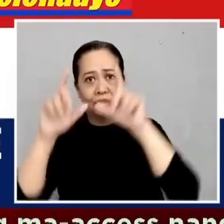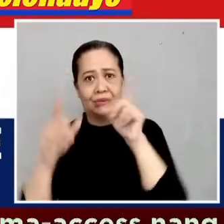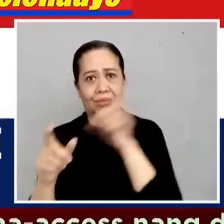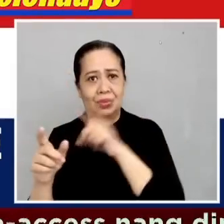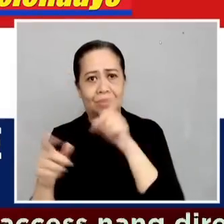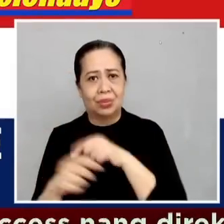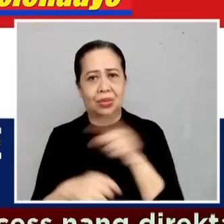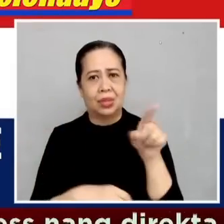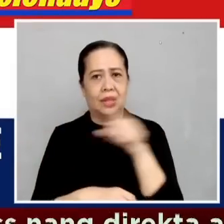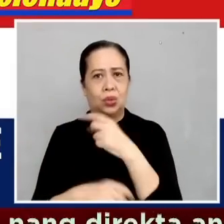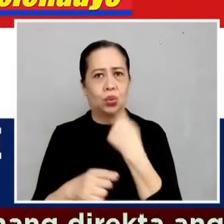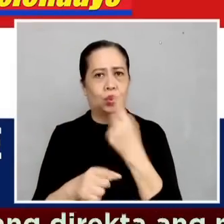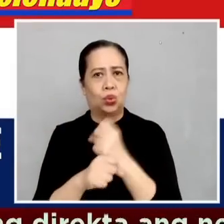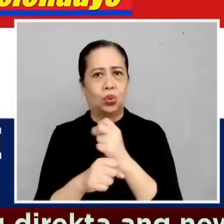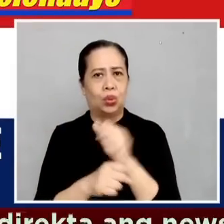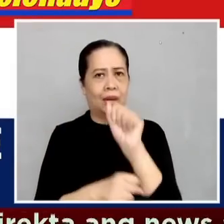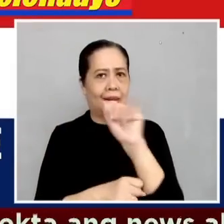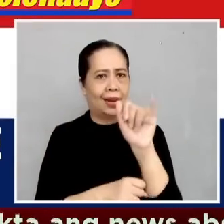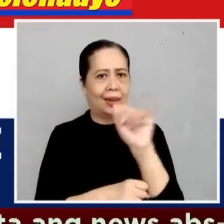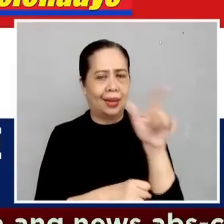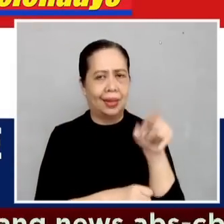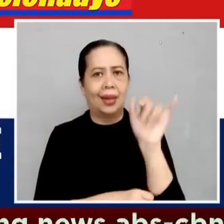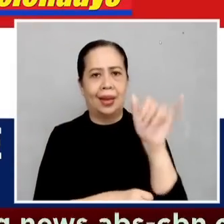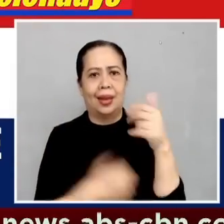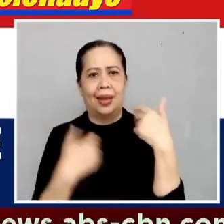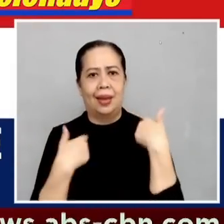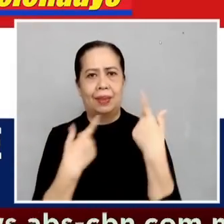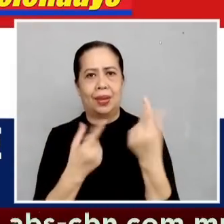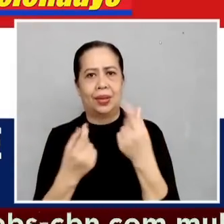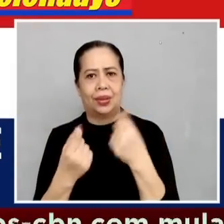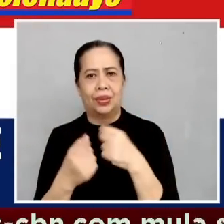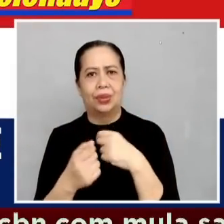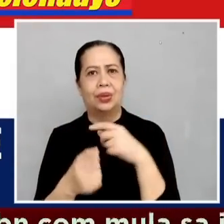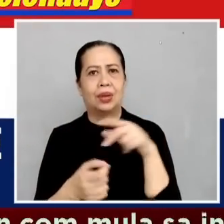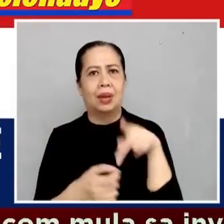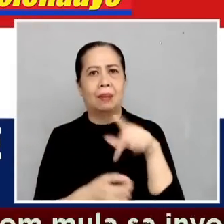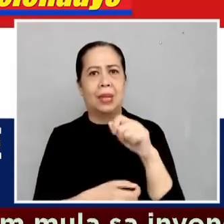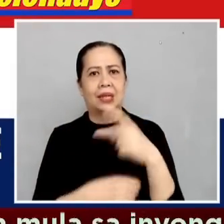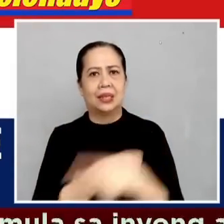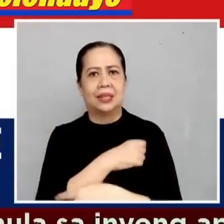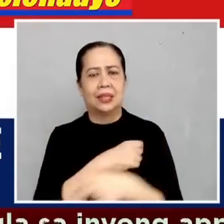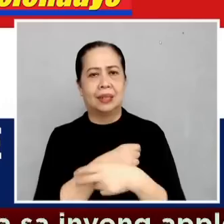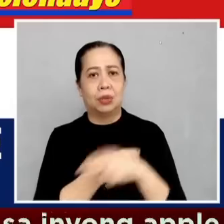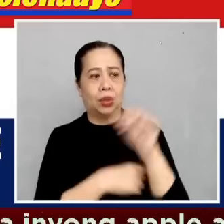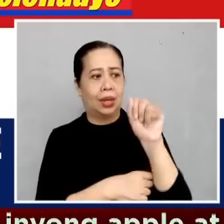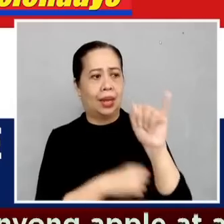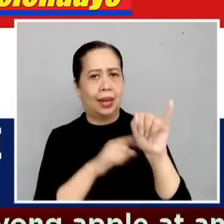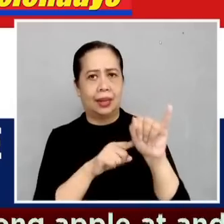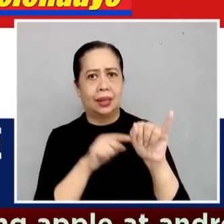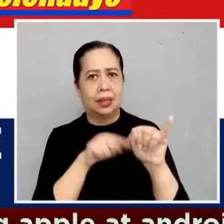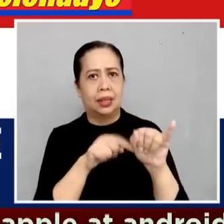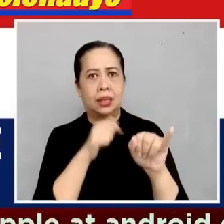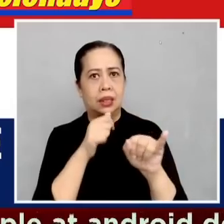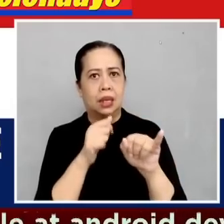periodista na gumagamit ng AI, sila po ay merong mga ginagawang plagiarism. Dahil yung AI na yon hindi naman siya